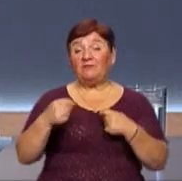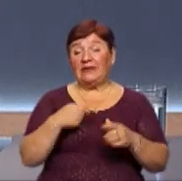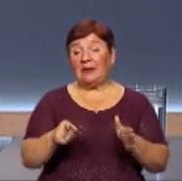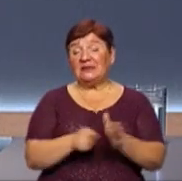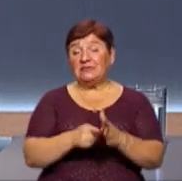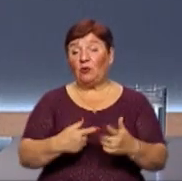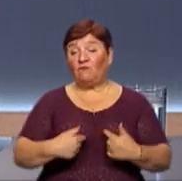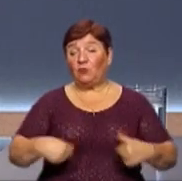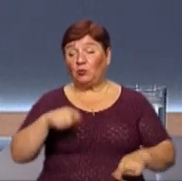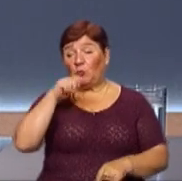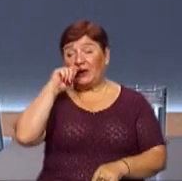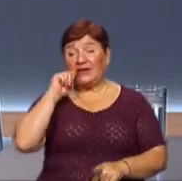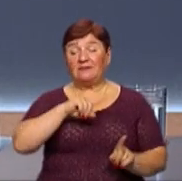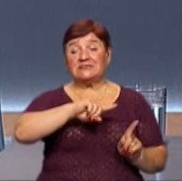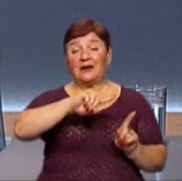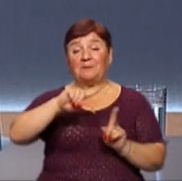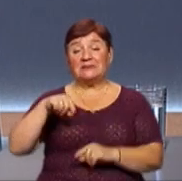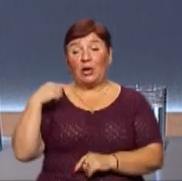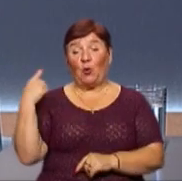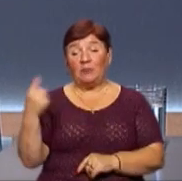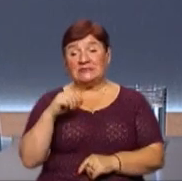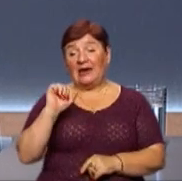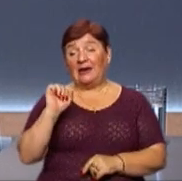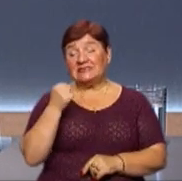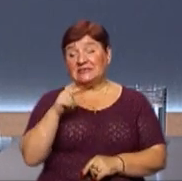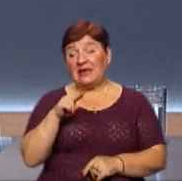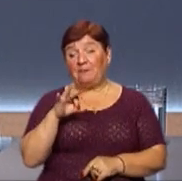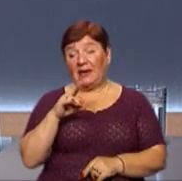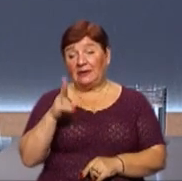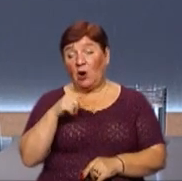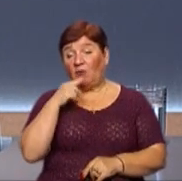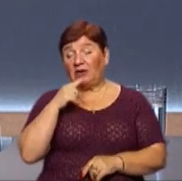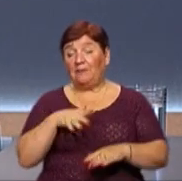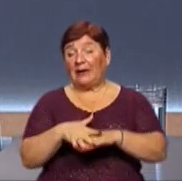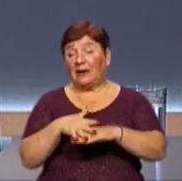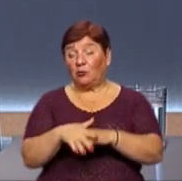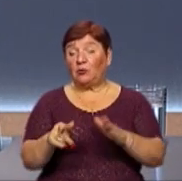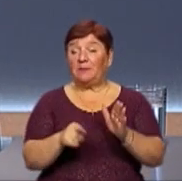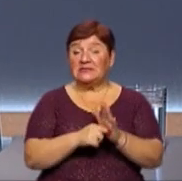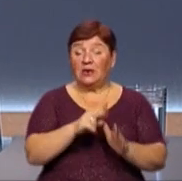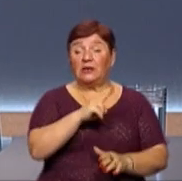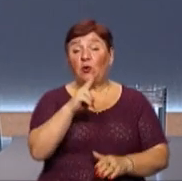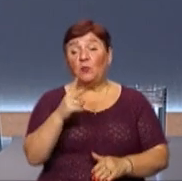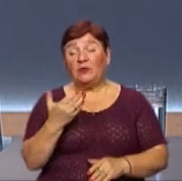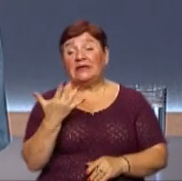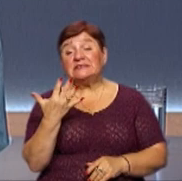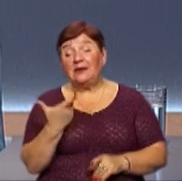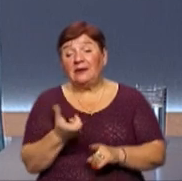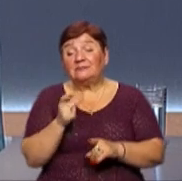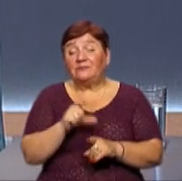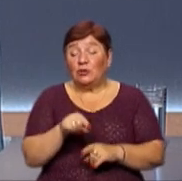управління Пенсійного фонду України в Закарпатській області Анастасія Бендик. Говорили про перерахунок пенсій, кому та наскільки